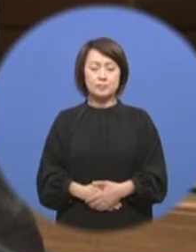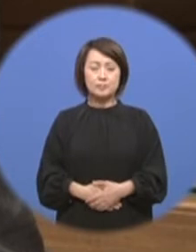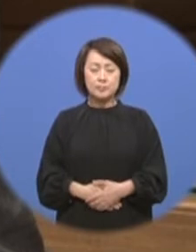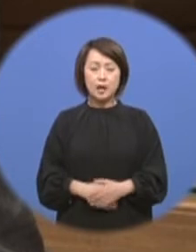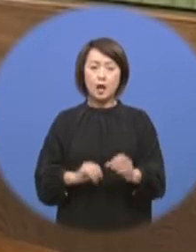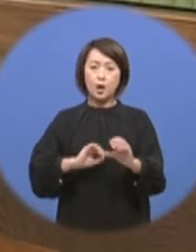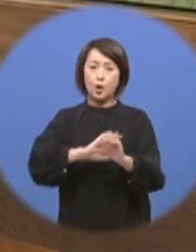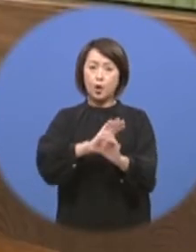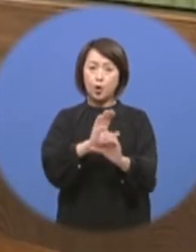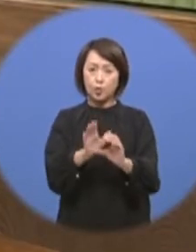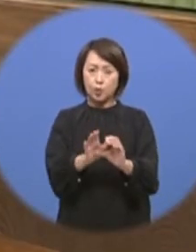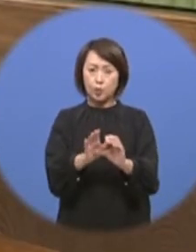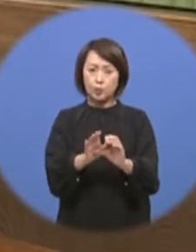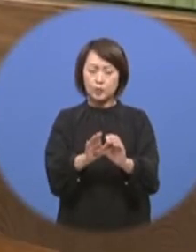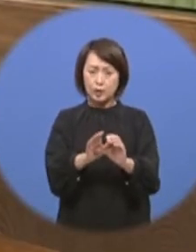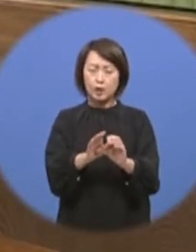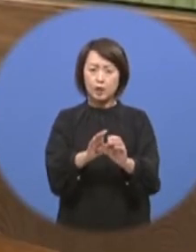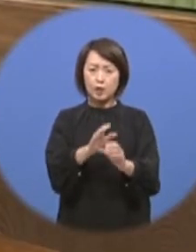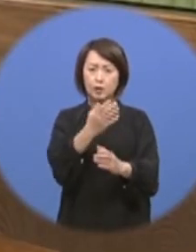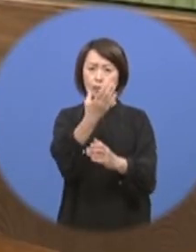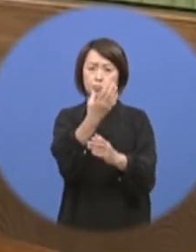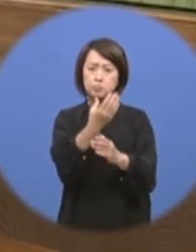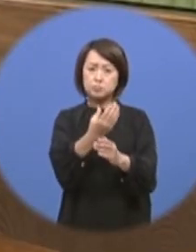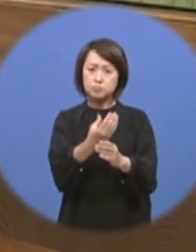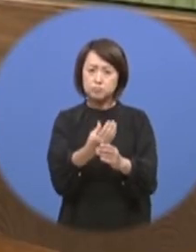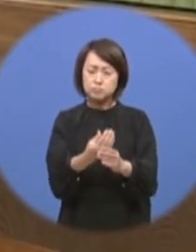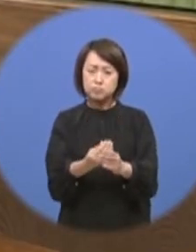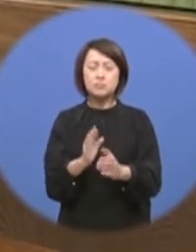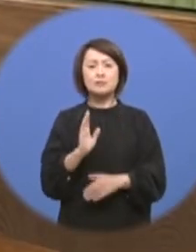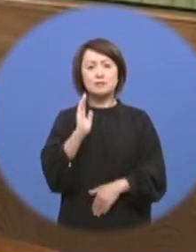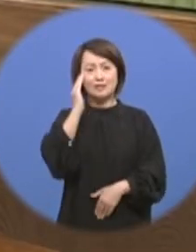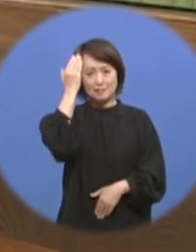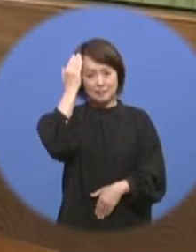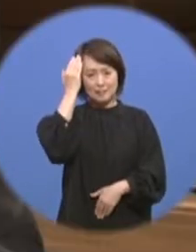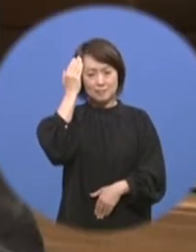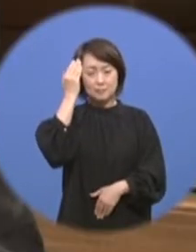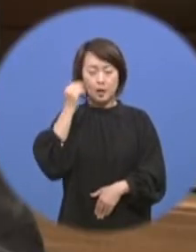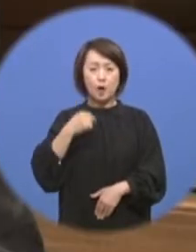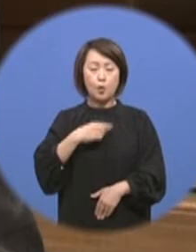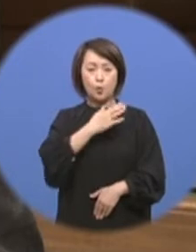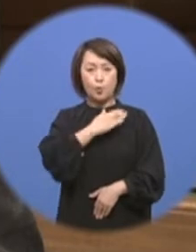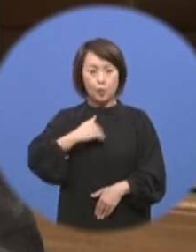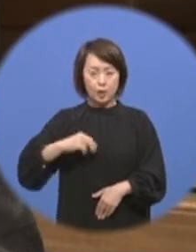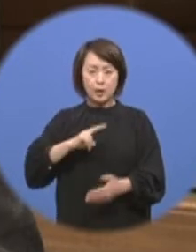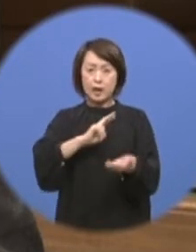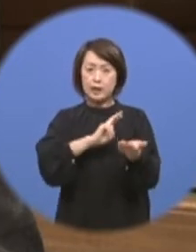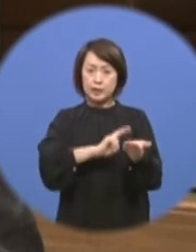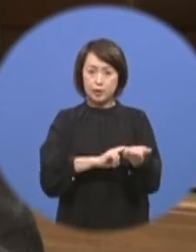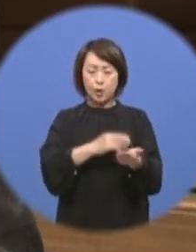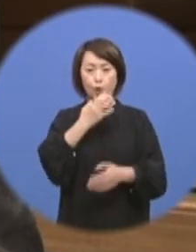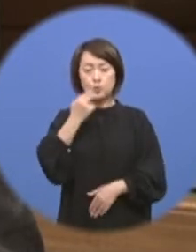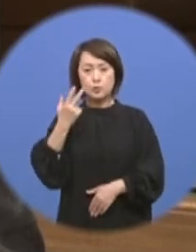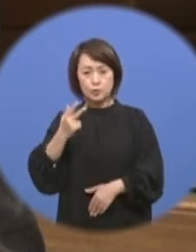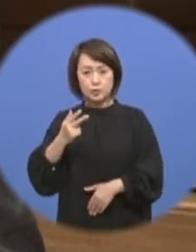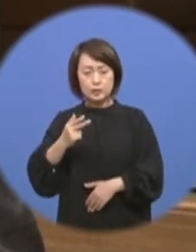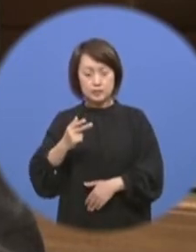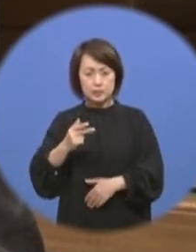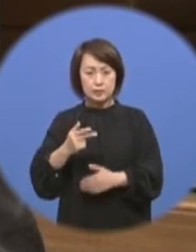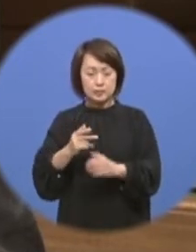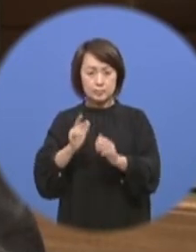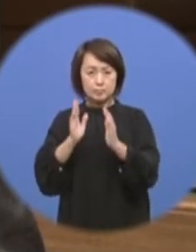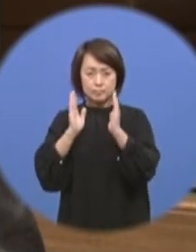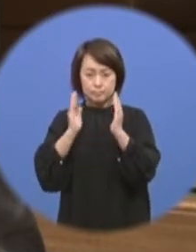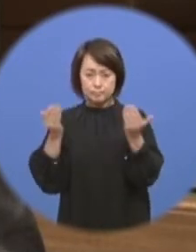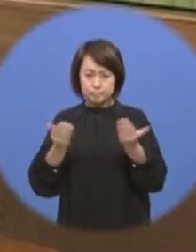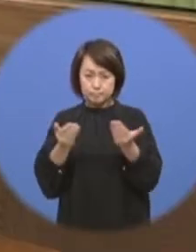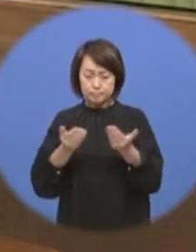なかなかなくなりませんでもう今あの我々の医療福祉政策舞台もですね本当